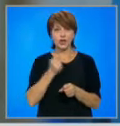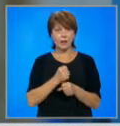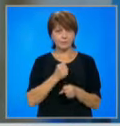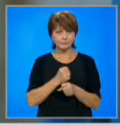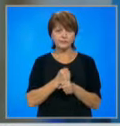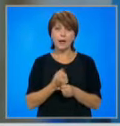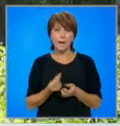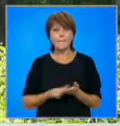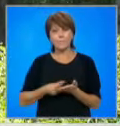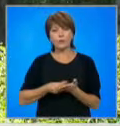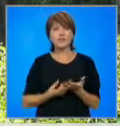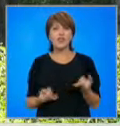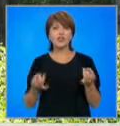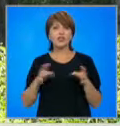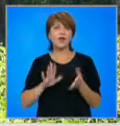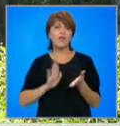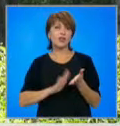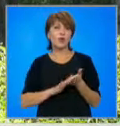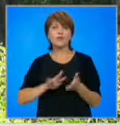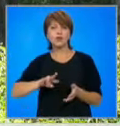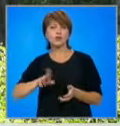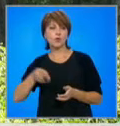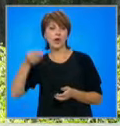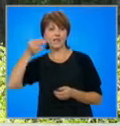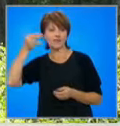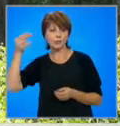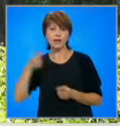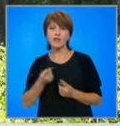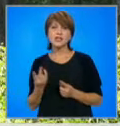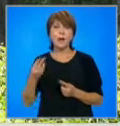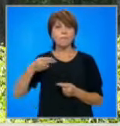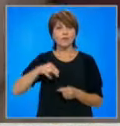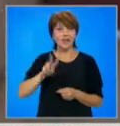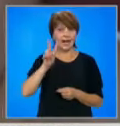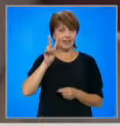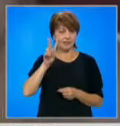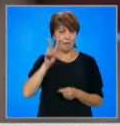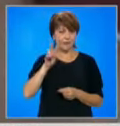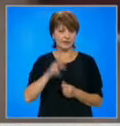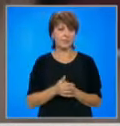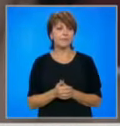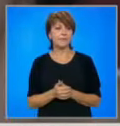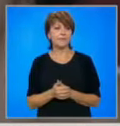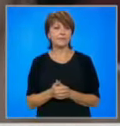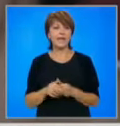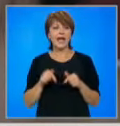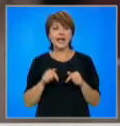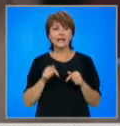да преподпишат договорите си, вече с друга фирма. Това се повтаря още два пъти. Тези фирми, които